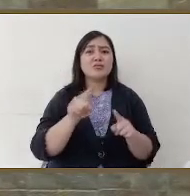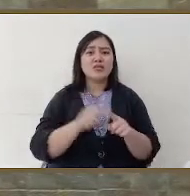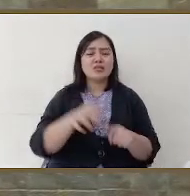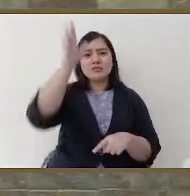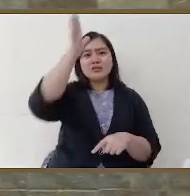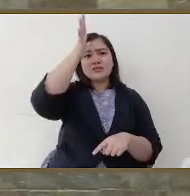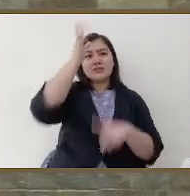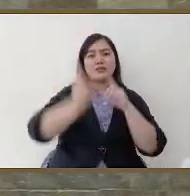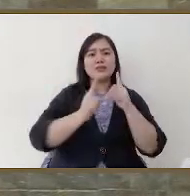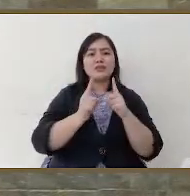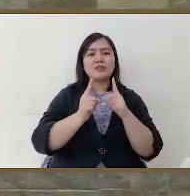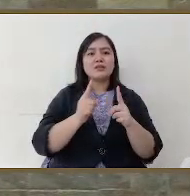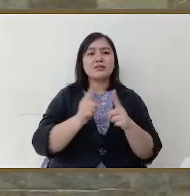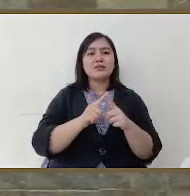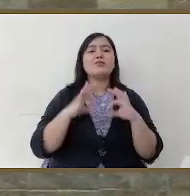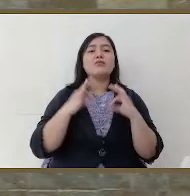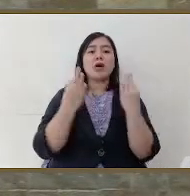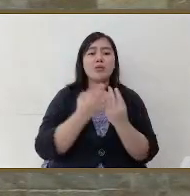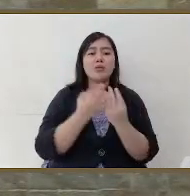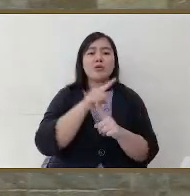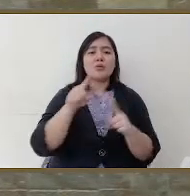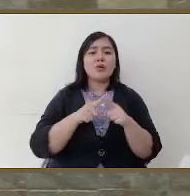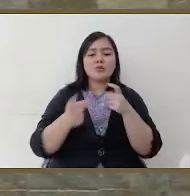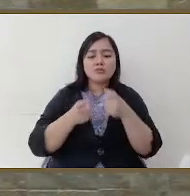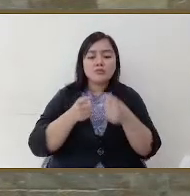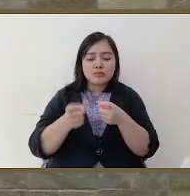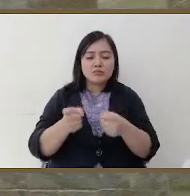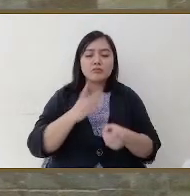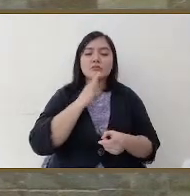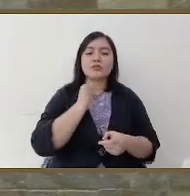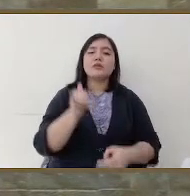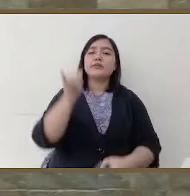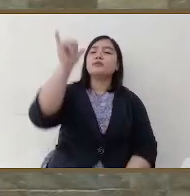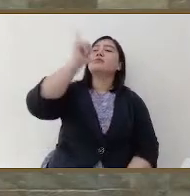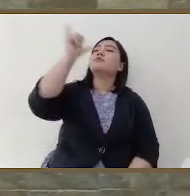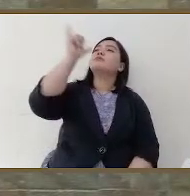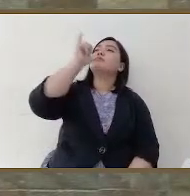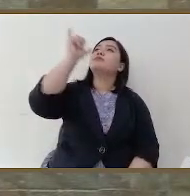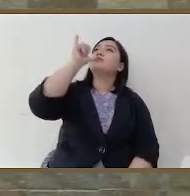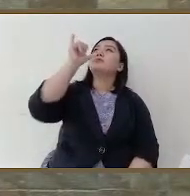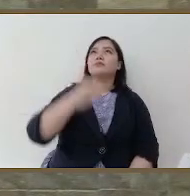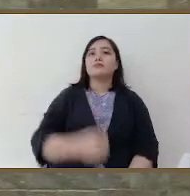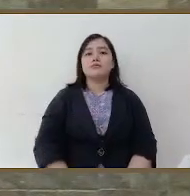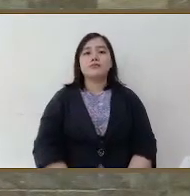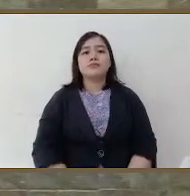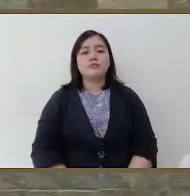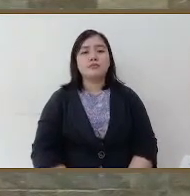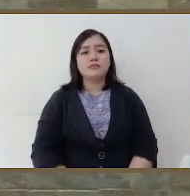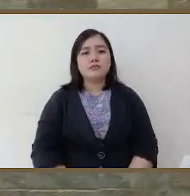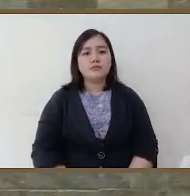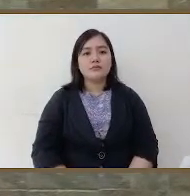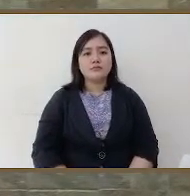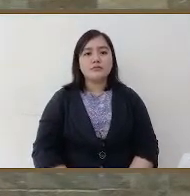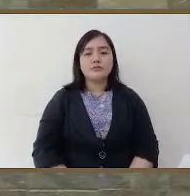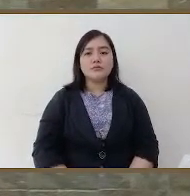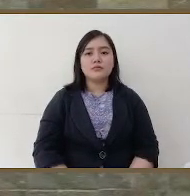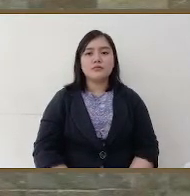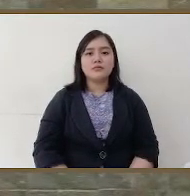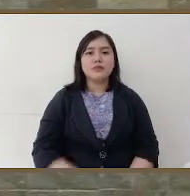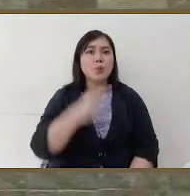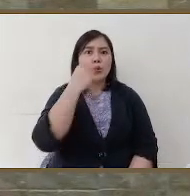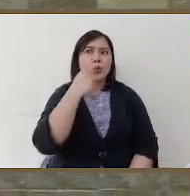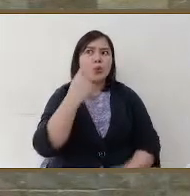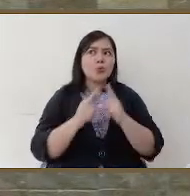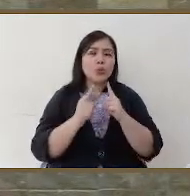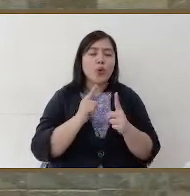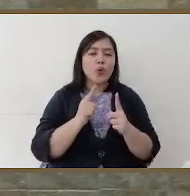controlled by alcohol. Who's speaking, by the way? Huh? Sino nagsasalita pagka kontrolado ka ng